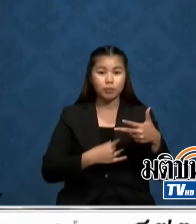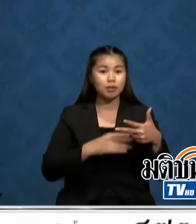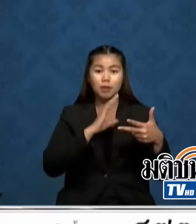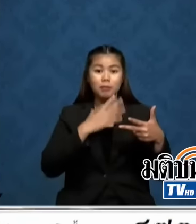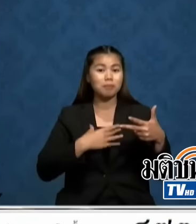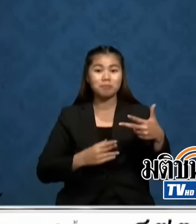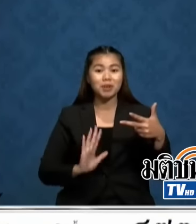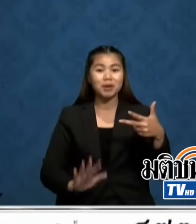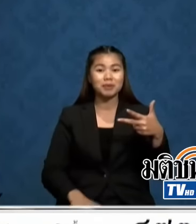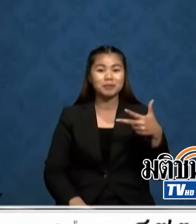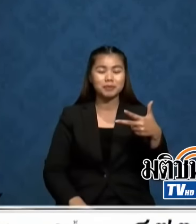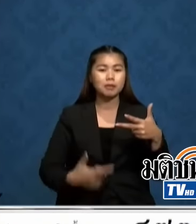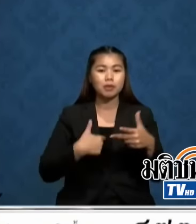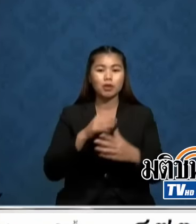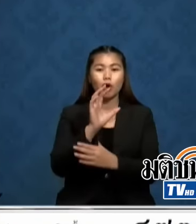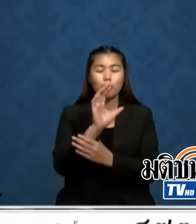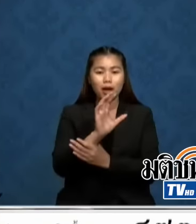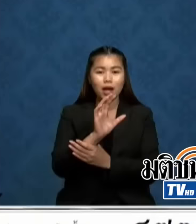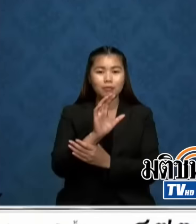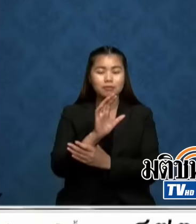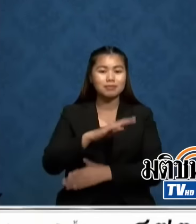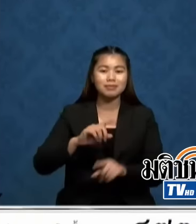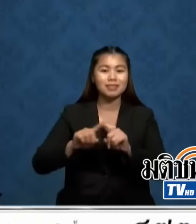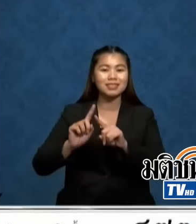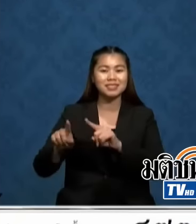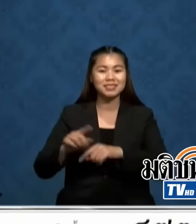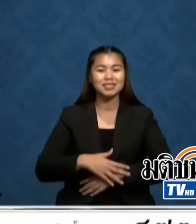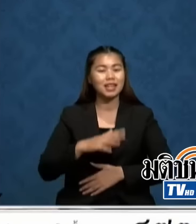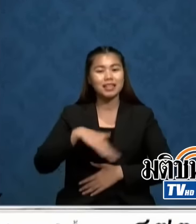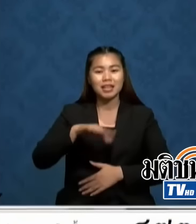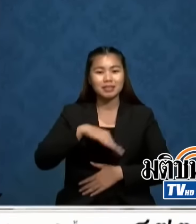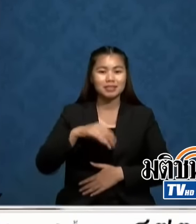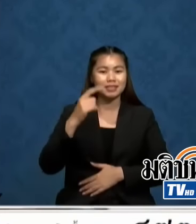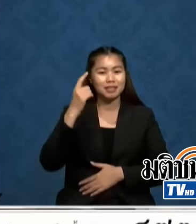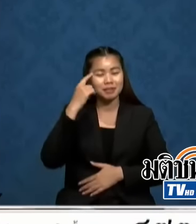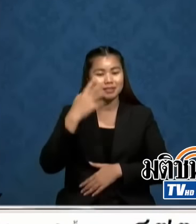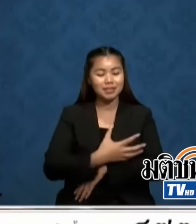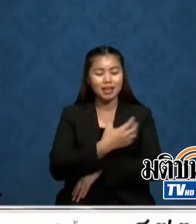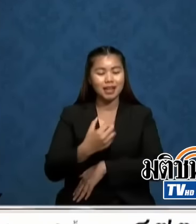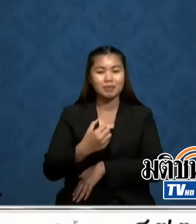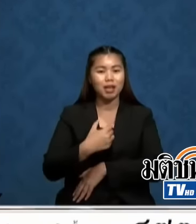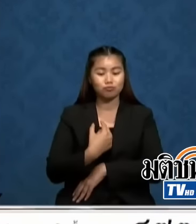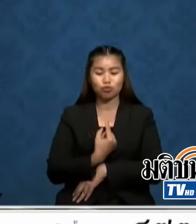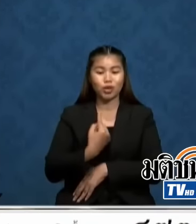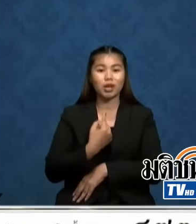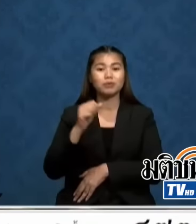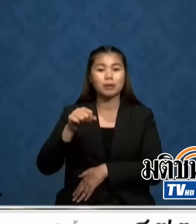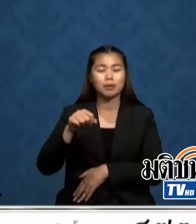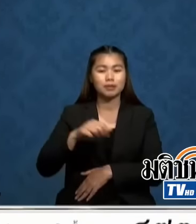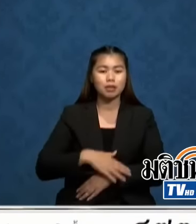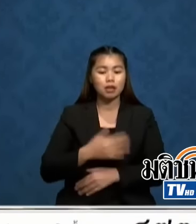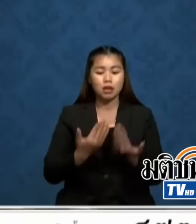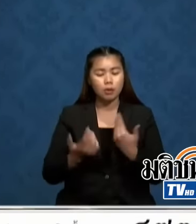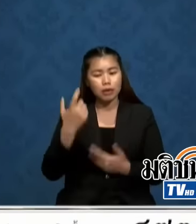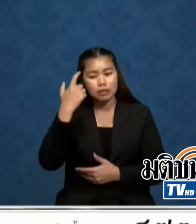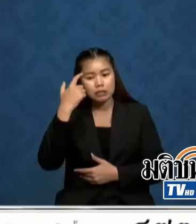การยกเว้นกระบวนการการออกข้อบังคับต่างๆเหรอครับท่านชอบให้มีการรวบอำนาจไปไว้ที่คนใดคนหนึ่งเหรอครับหรือ